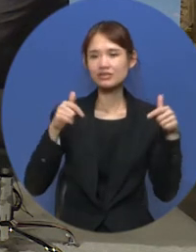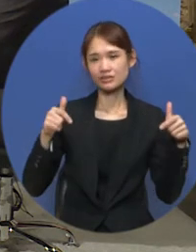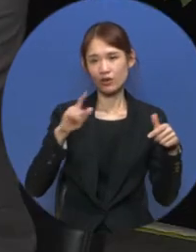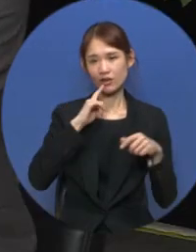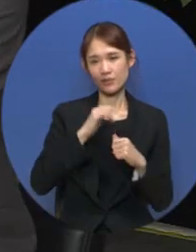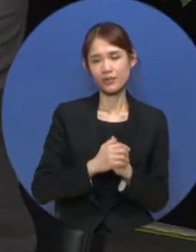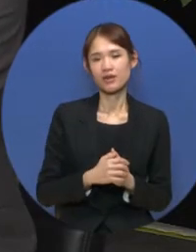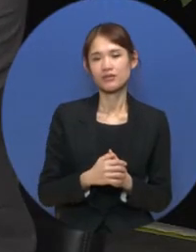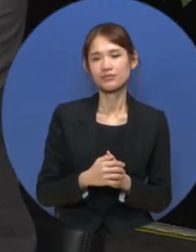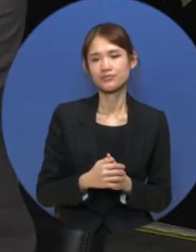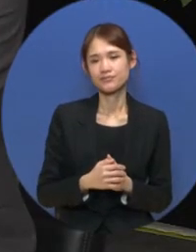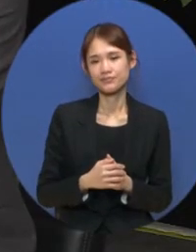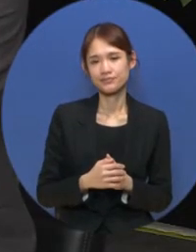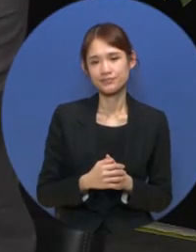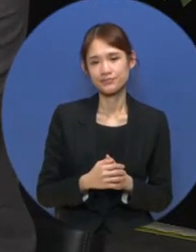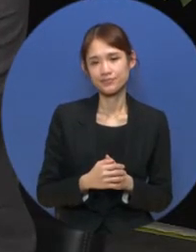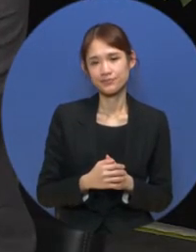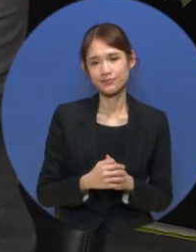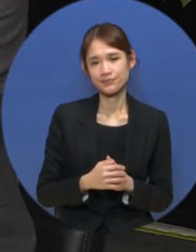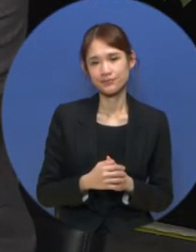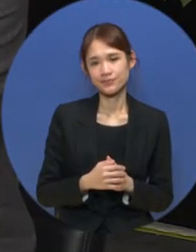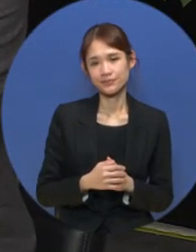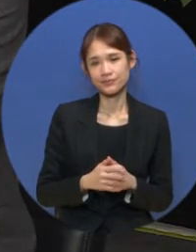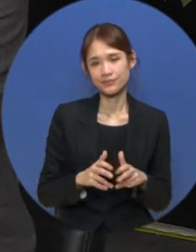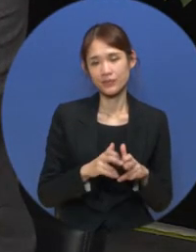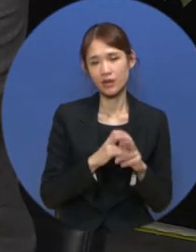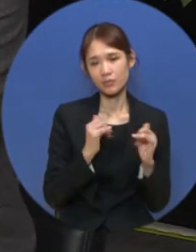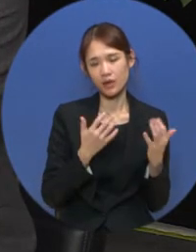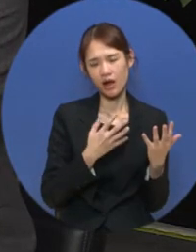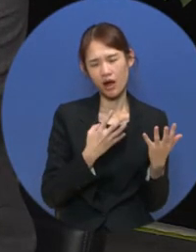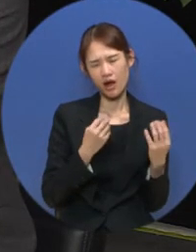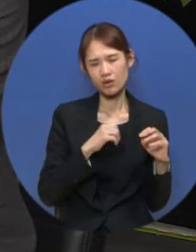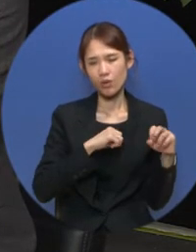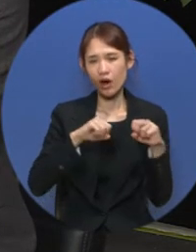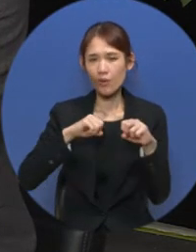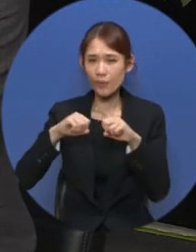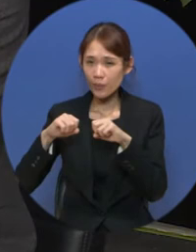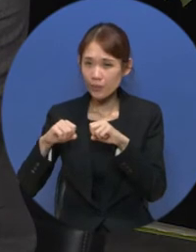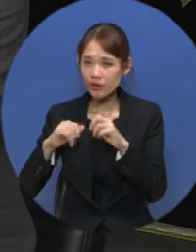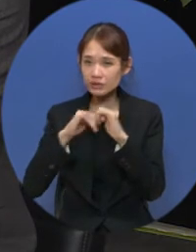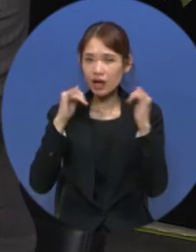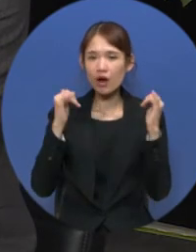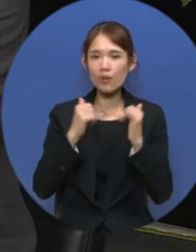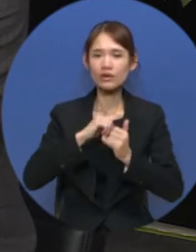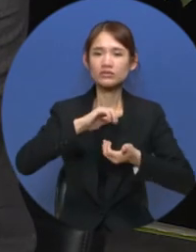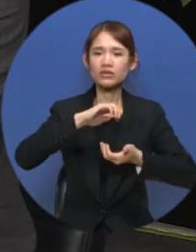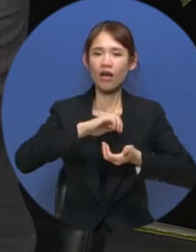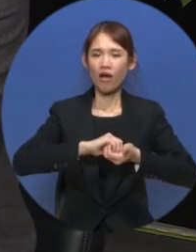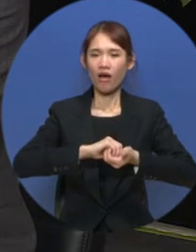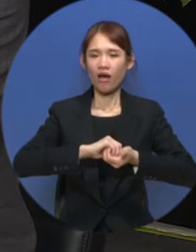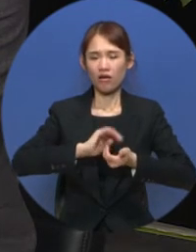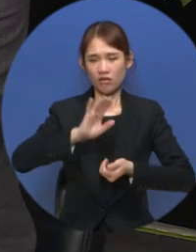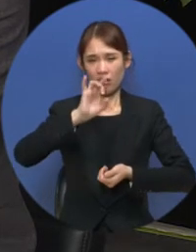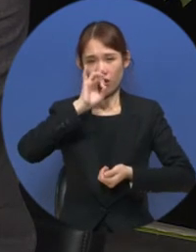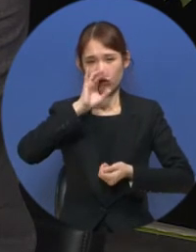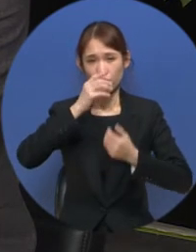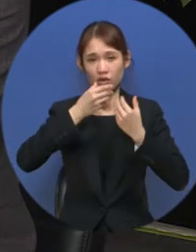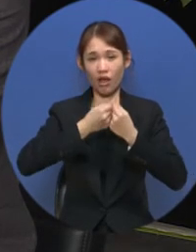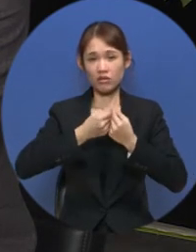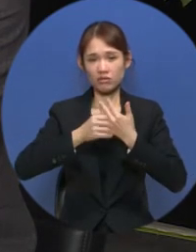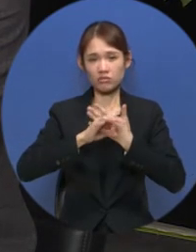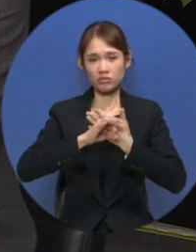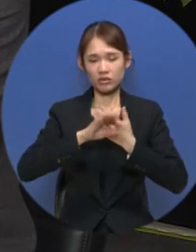봐요. 네. 그런데 이제 아무리 많은 장애인들이 활동을 하는데 사회적인 제약이 있으면 안 되잖아요. 그렇죠. 예를